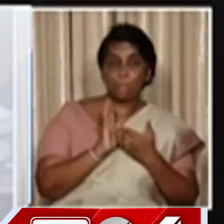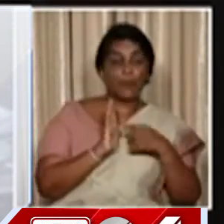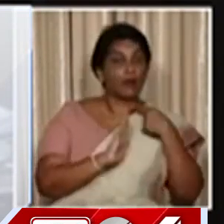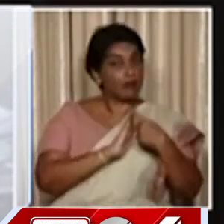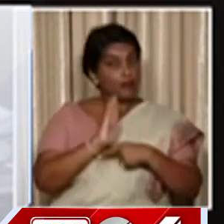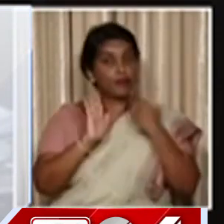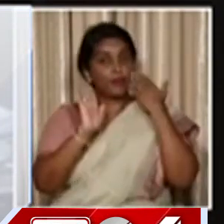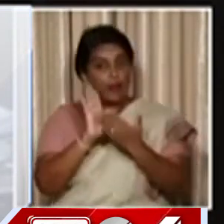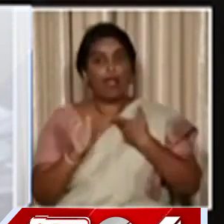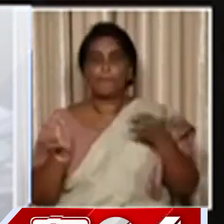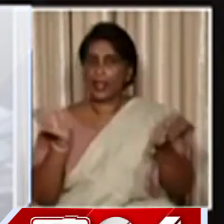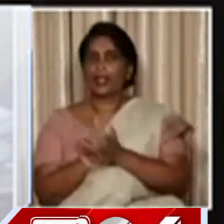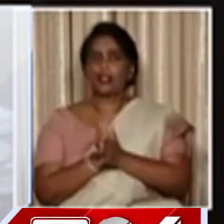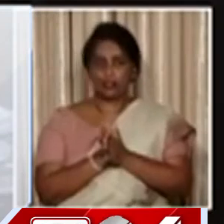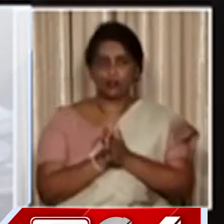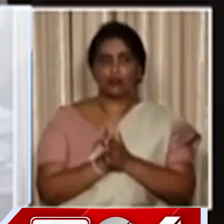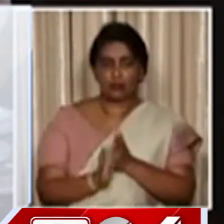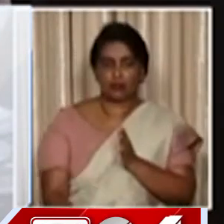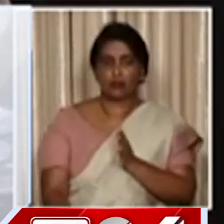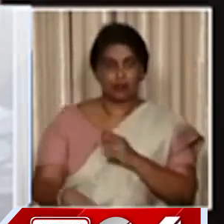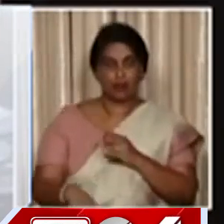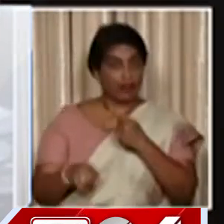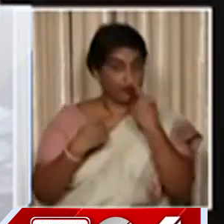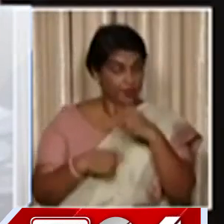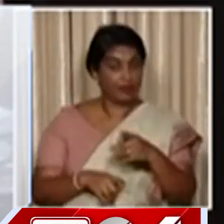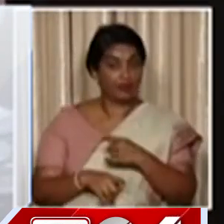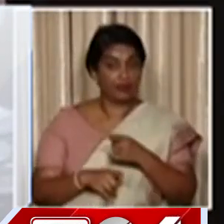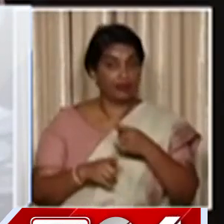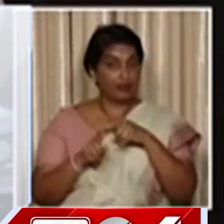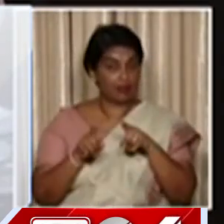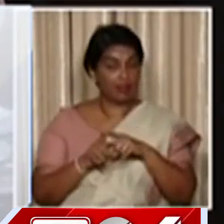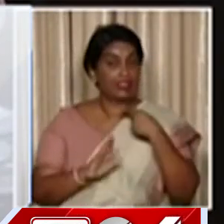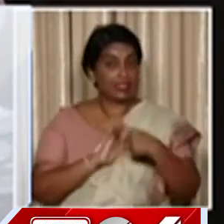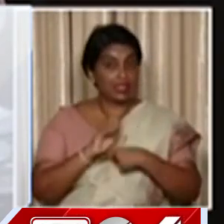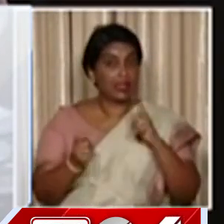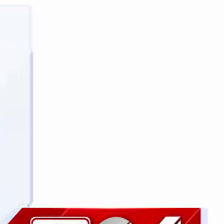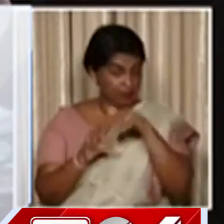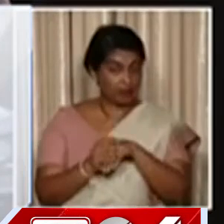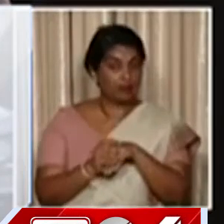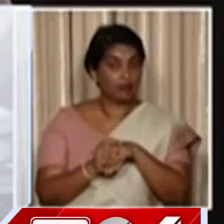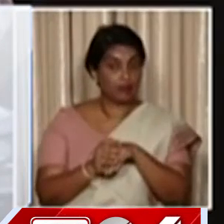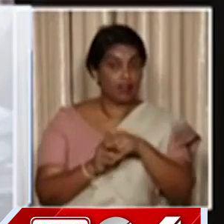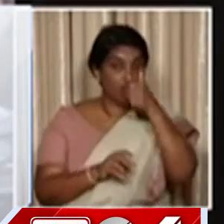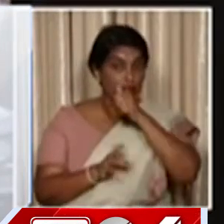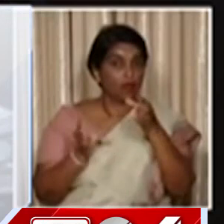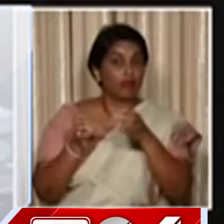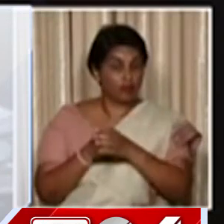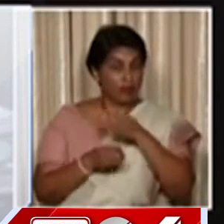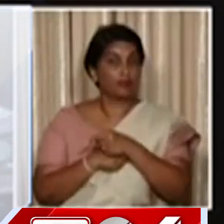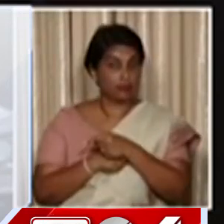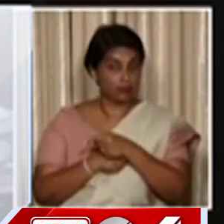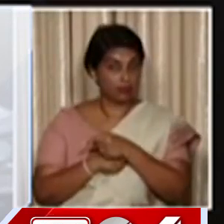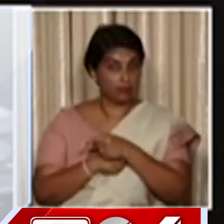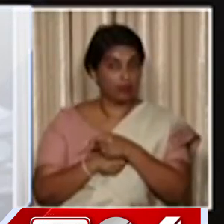අපි පෙන්වනවා අපි එකතුයි කියලා හැබැයි ඒක උණයි කියලා හිතනවද මේ ශ්‍රී ලංකා ක්‍රිකට් එකේ ඉන්න හොර කල්ලිය ජාවාරම්